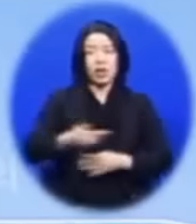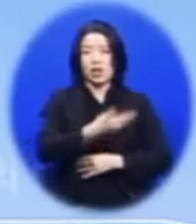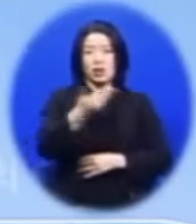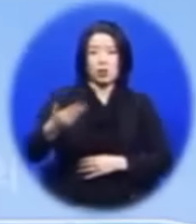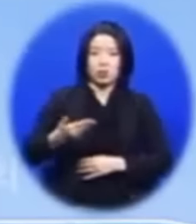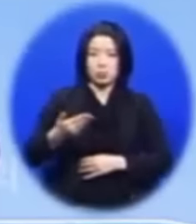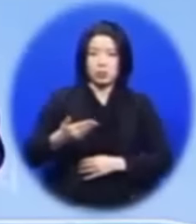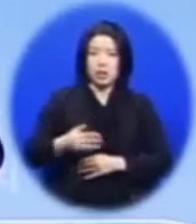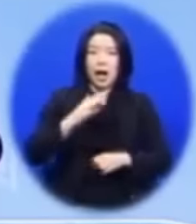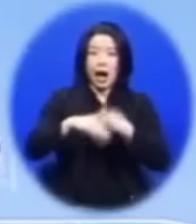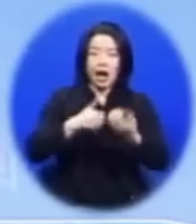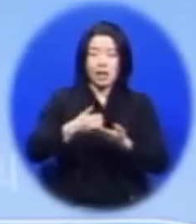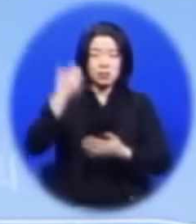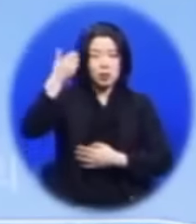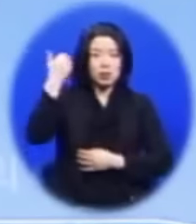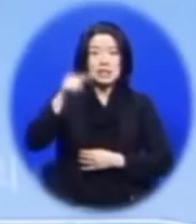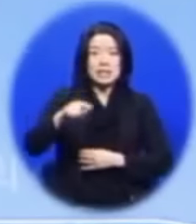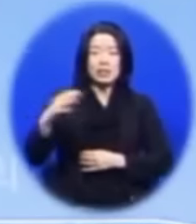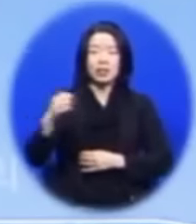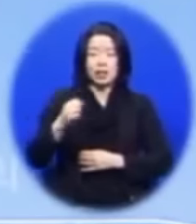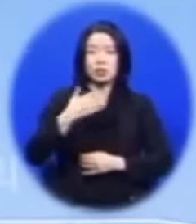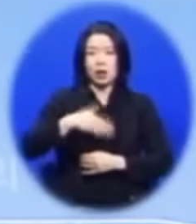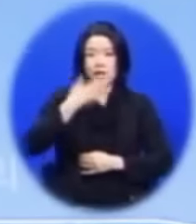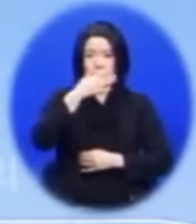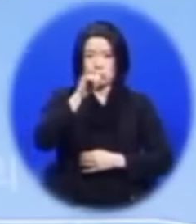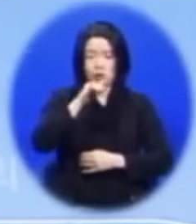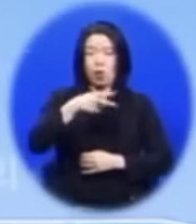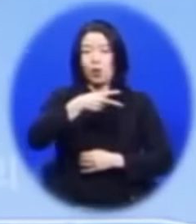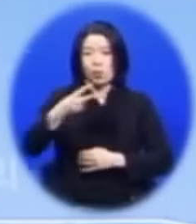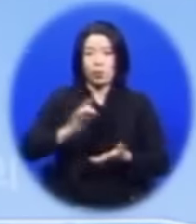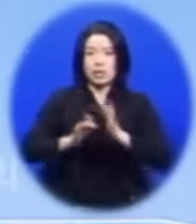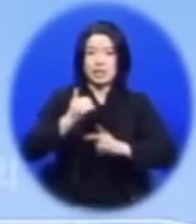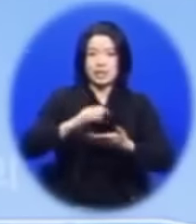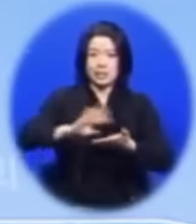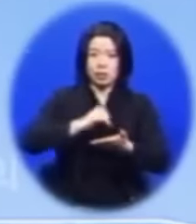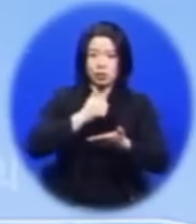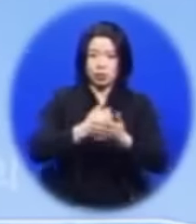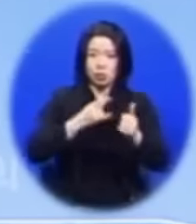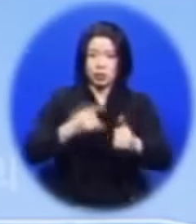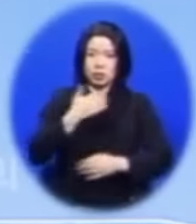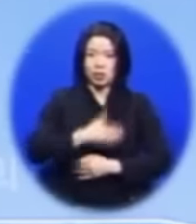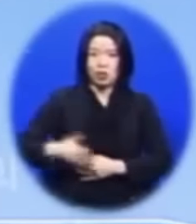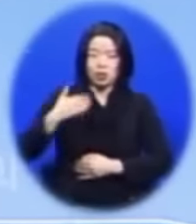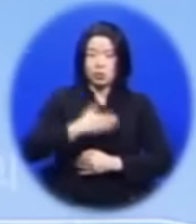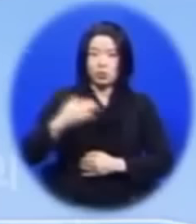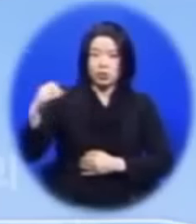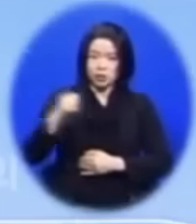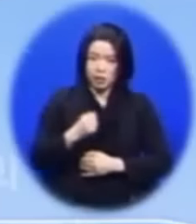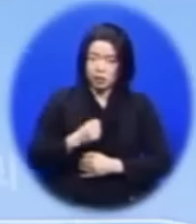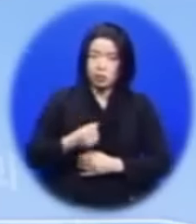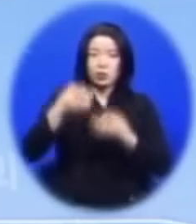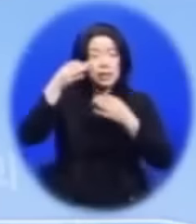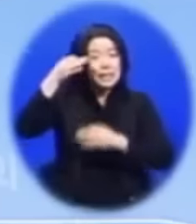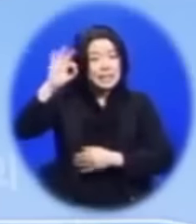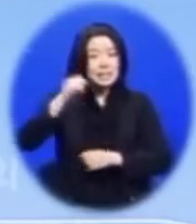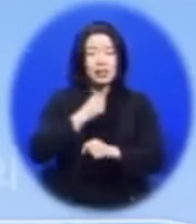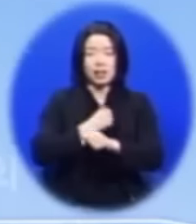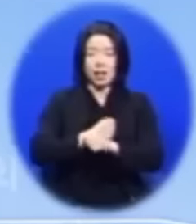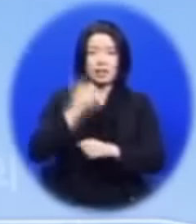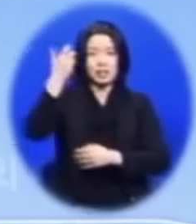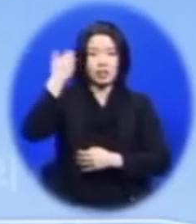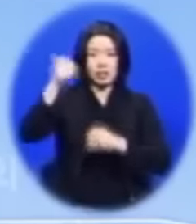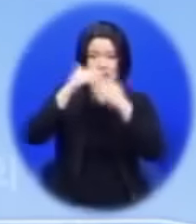하나님의 영을 이것으로 알 수 있습니다 곧 예수 그리스도께서 육신을고 오셨음을 하는 영은 다